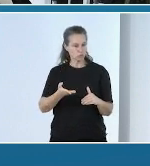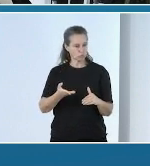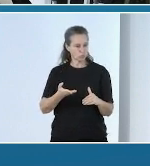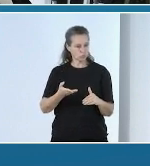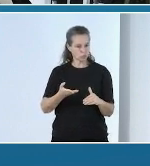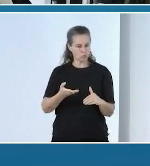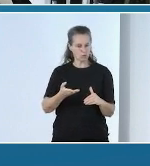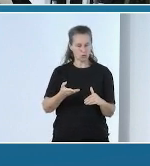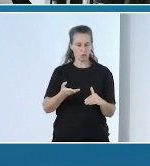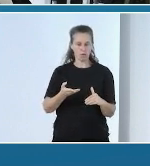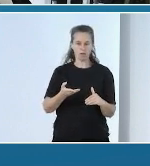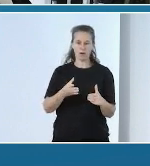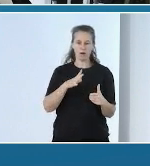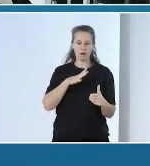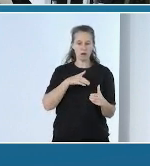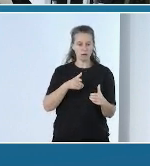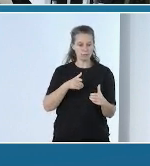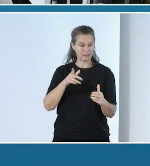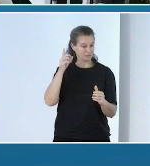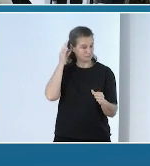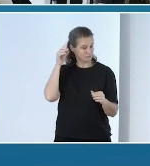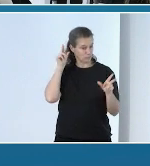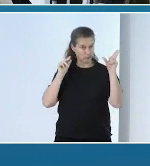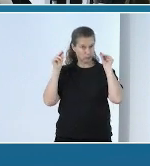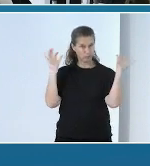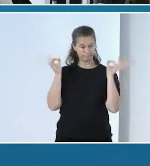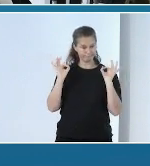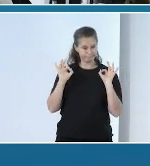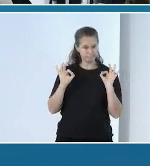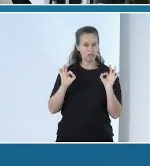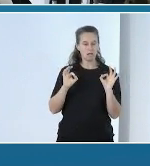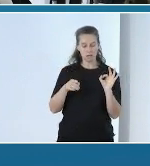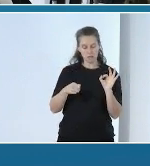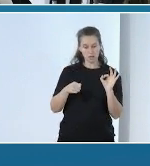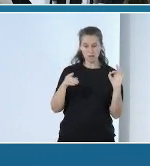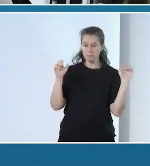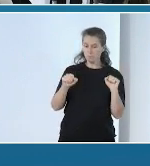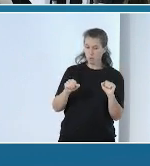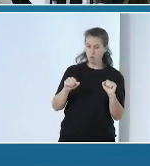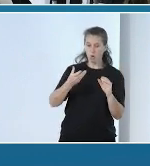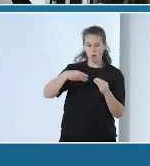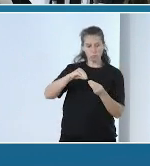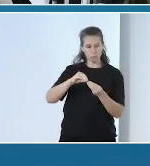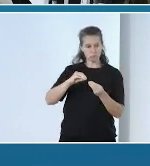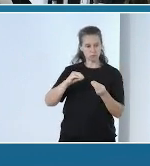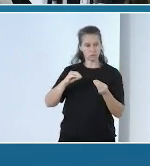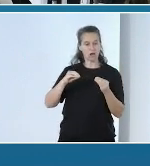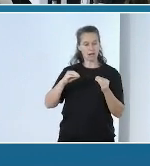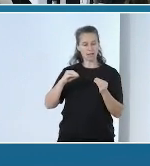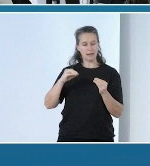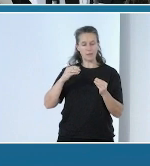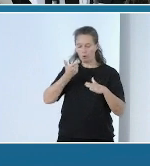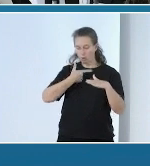du fait qu'il n'a pas l'audition et qu'il peut possiblement avoir une difficulté d'élaboration